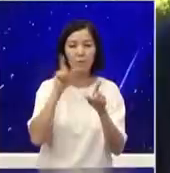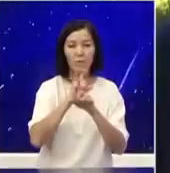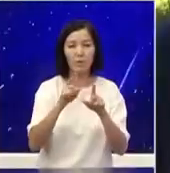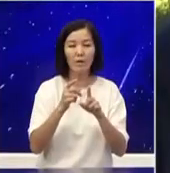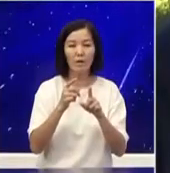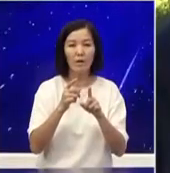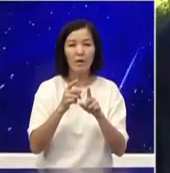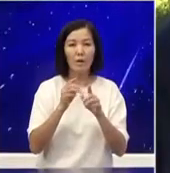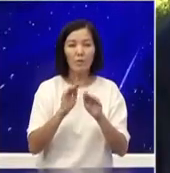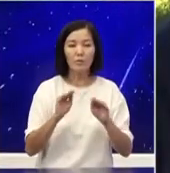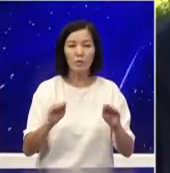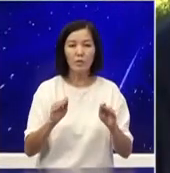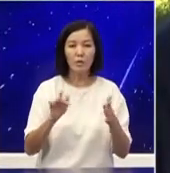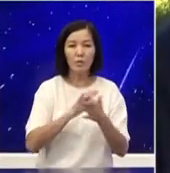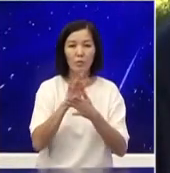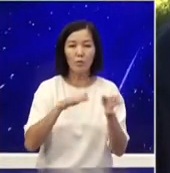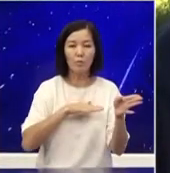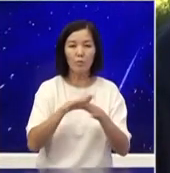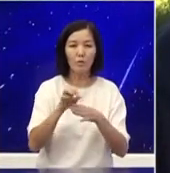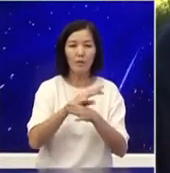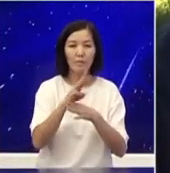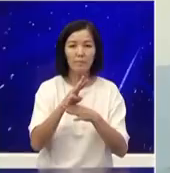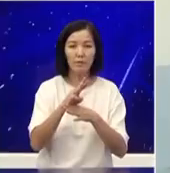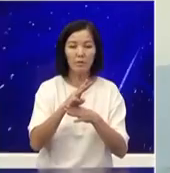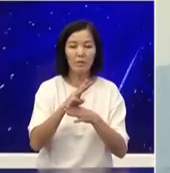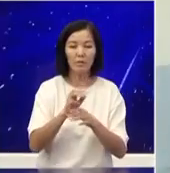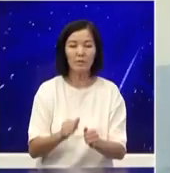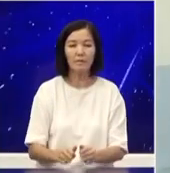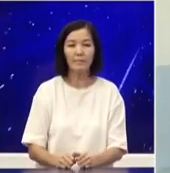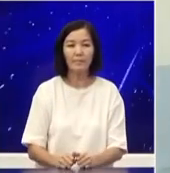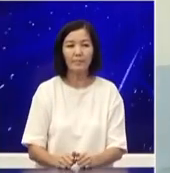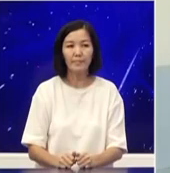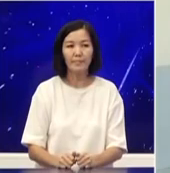году ученики школ города будут полностью обеспечены учебниками.